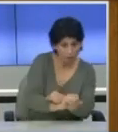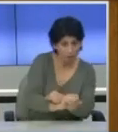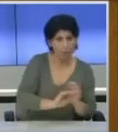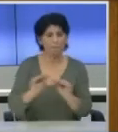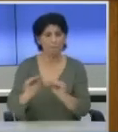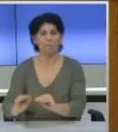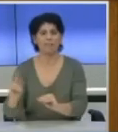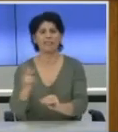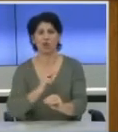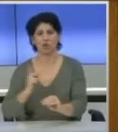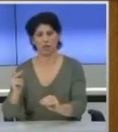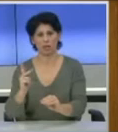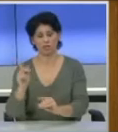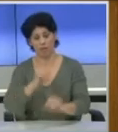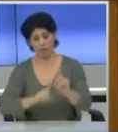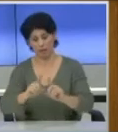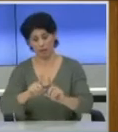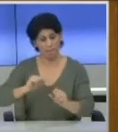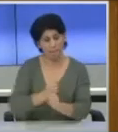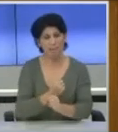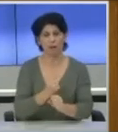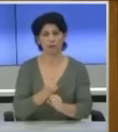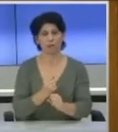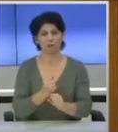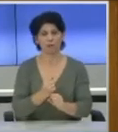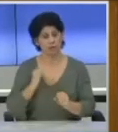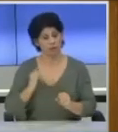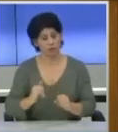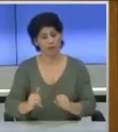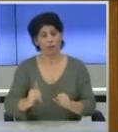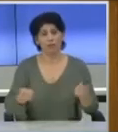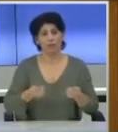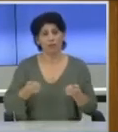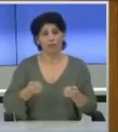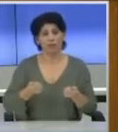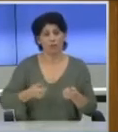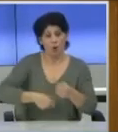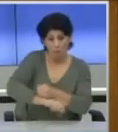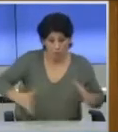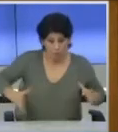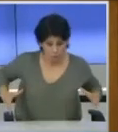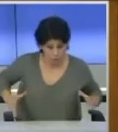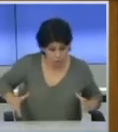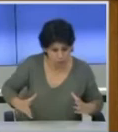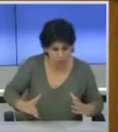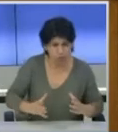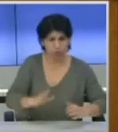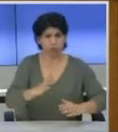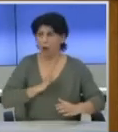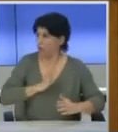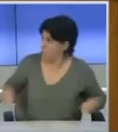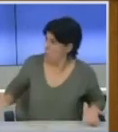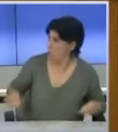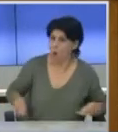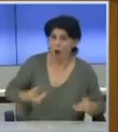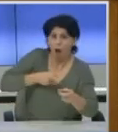κοινωνία. Κάποιοι επιμένουν να εξακολουθούν να χρησιμοποιούν οπαδικούς στρατούς, απειλώντας